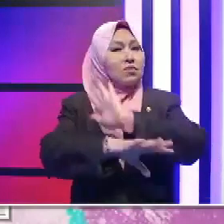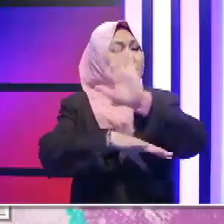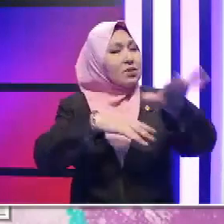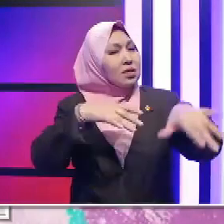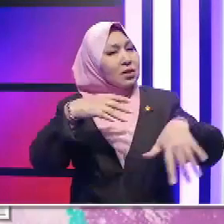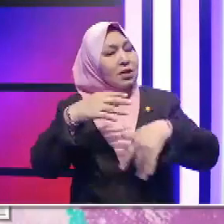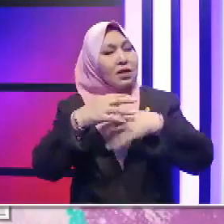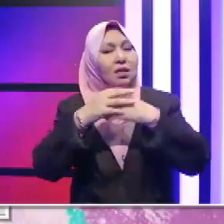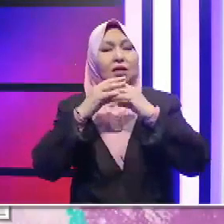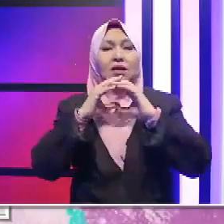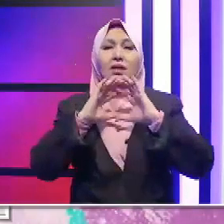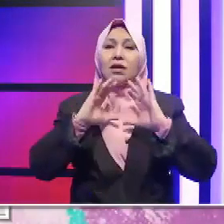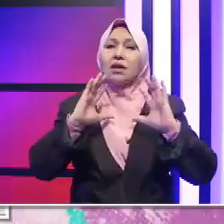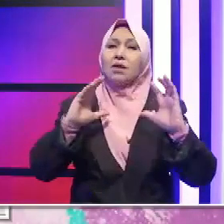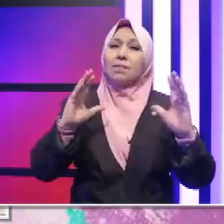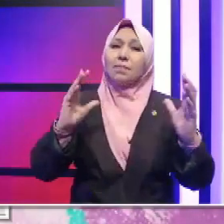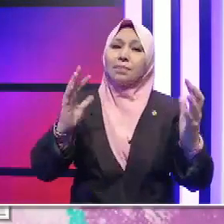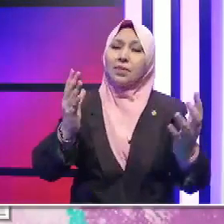Kim